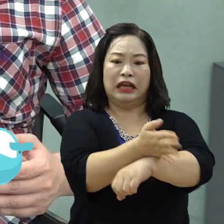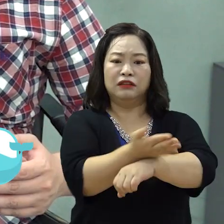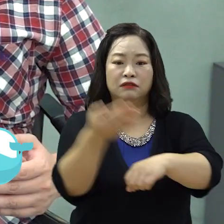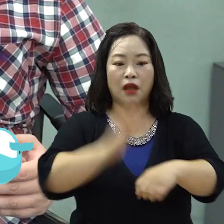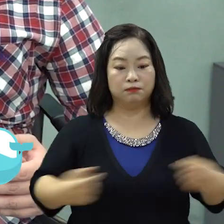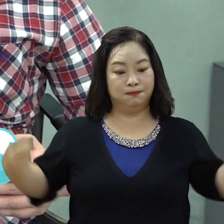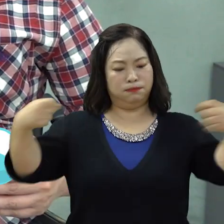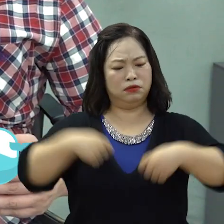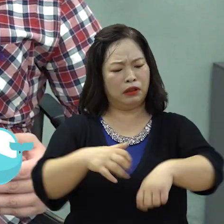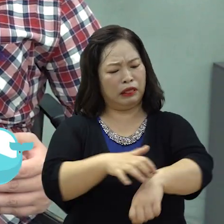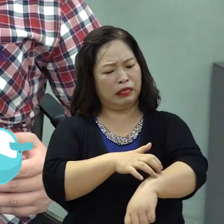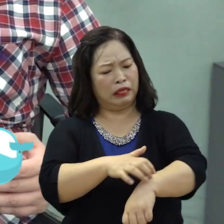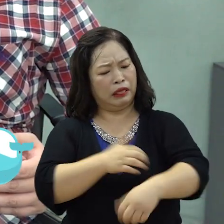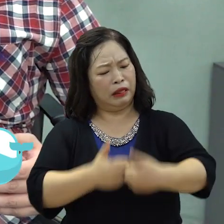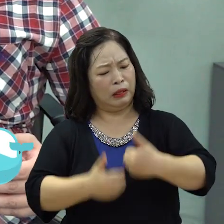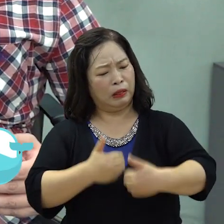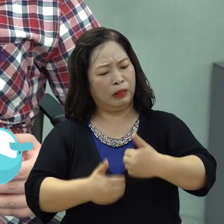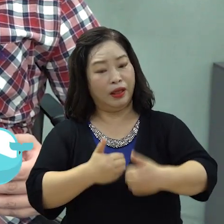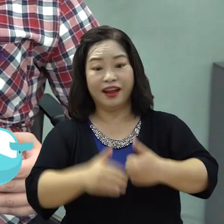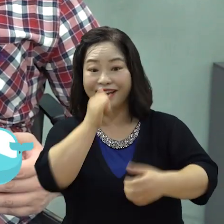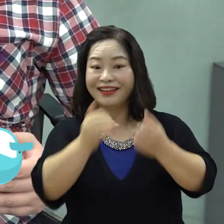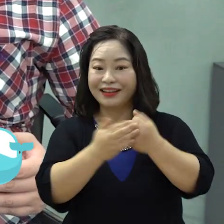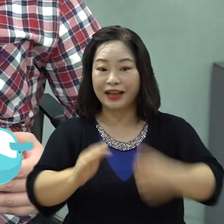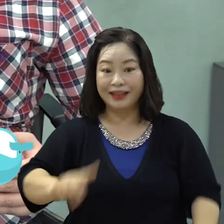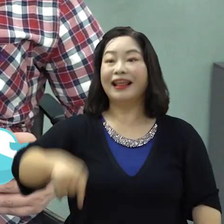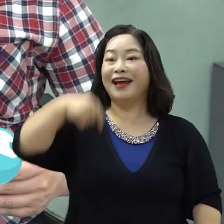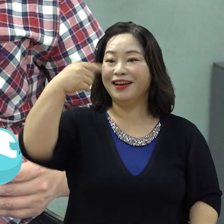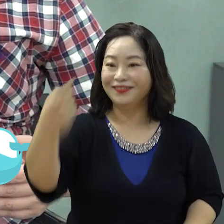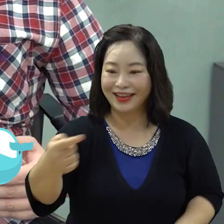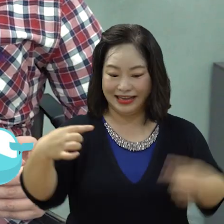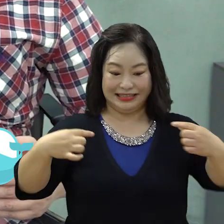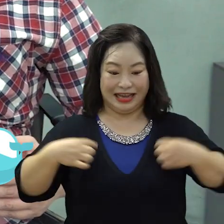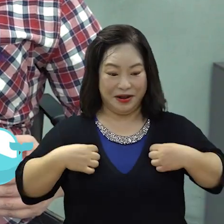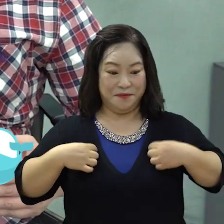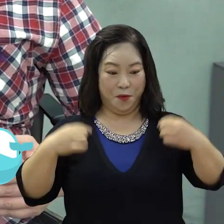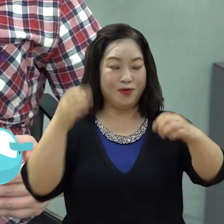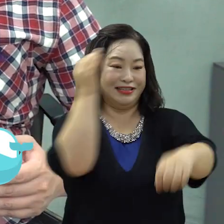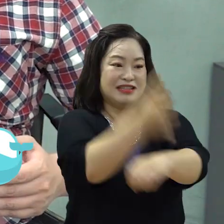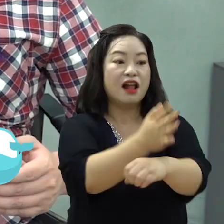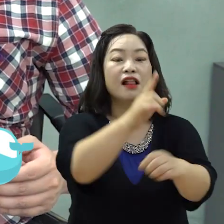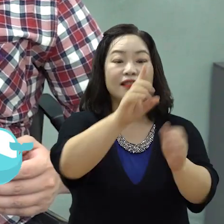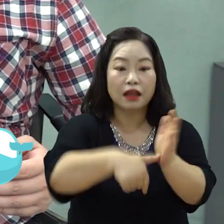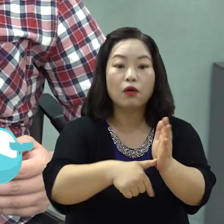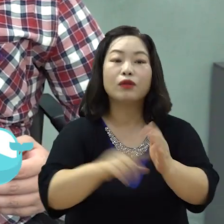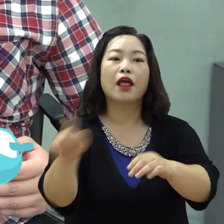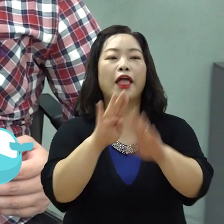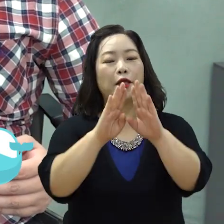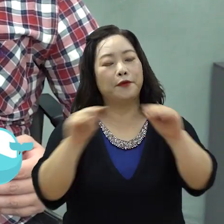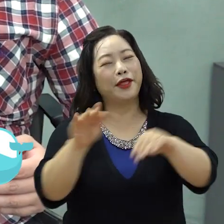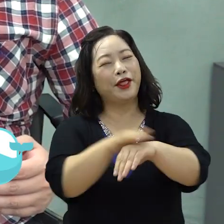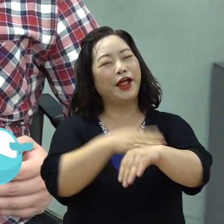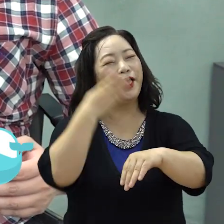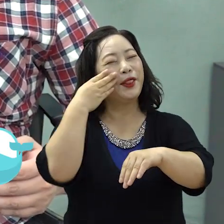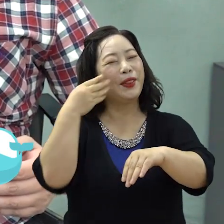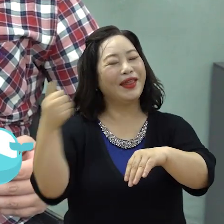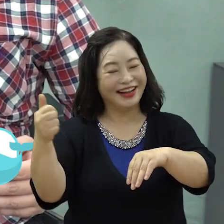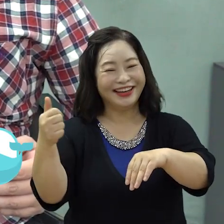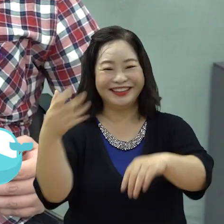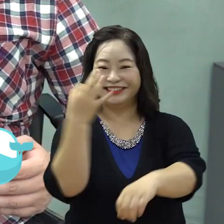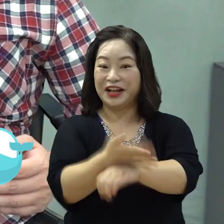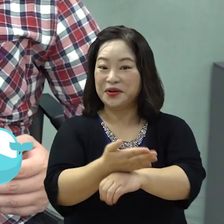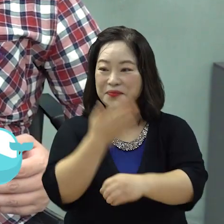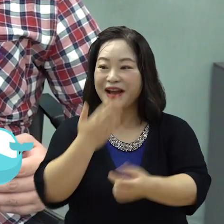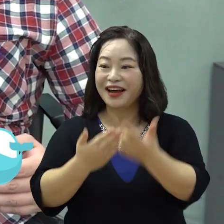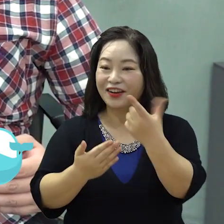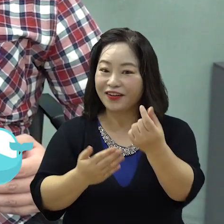입었는데 잠옷이 좀 까끌까끌해서 다음번에 그 잠옷 하나 더 한 벌 더 살 때 좀 촉감이 보드라운